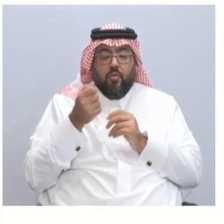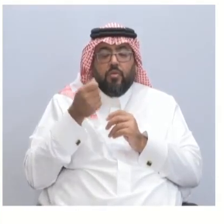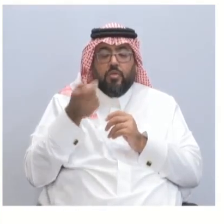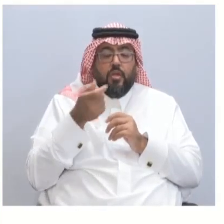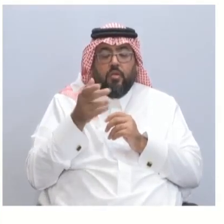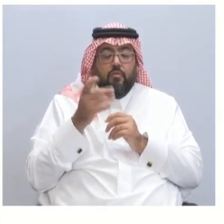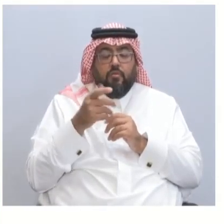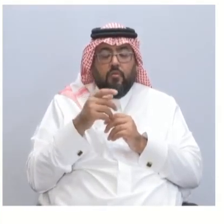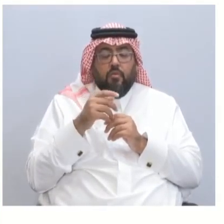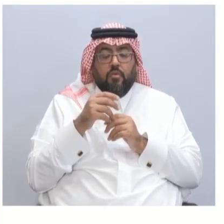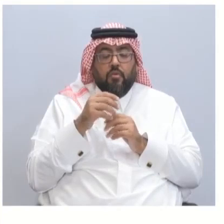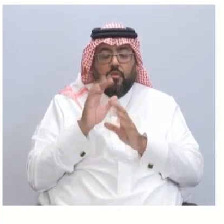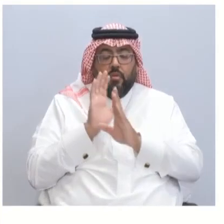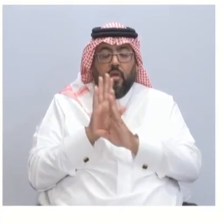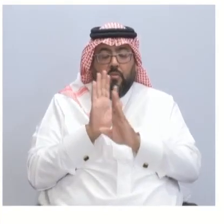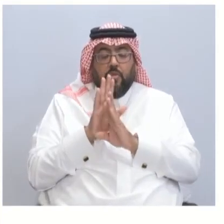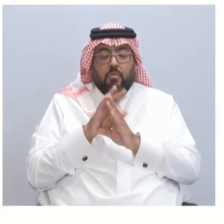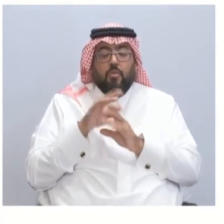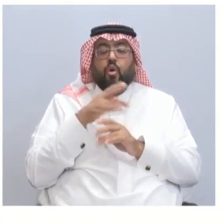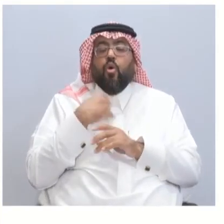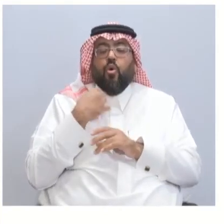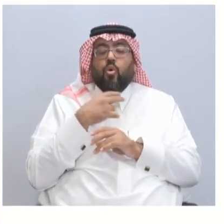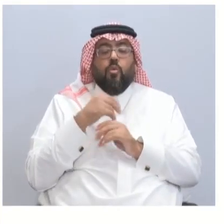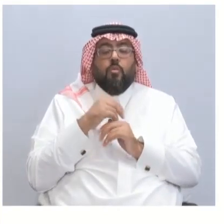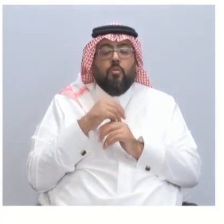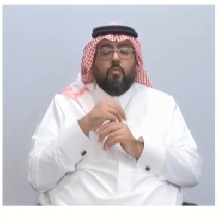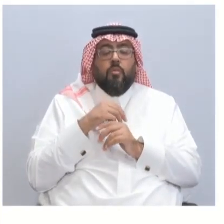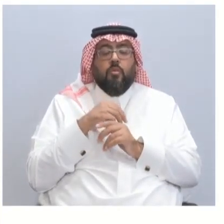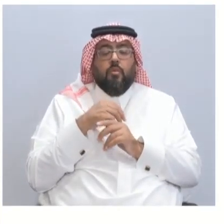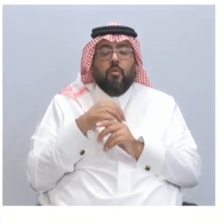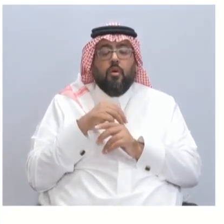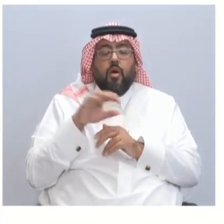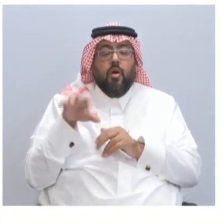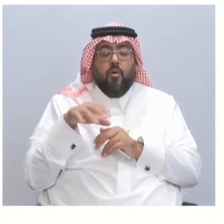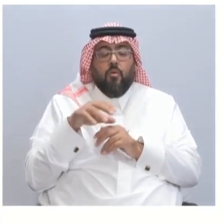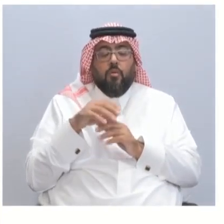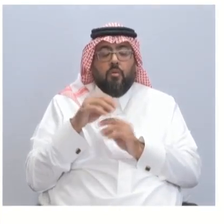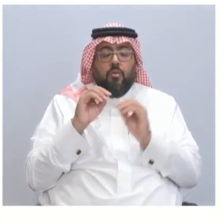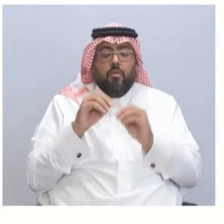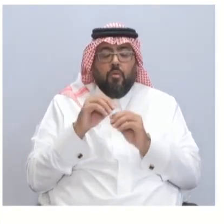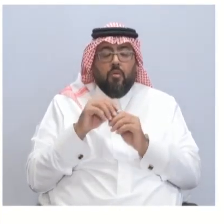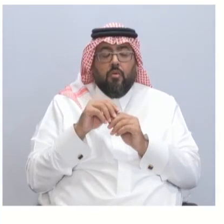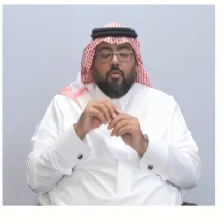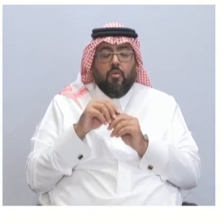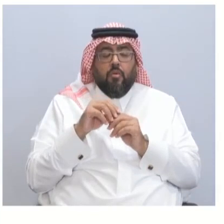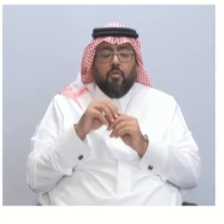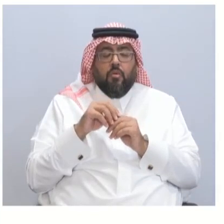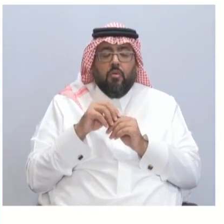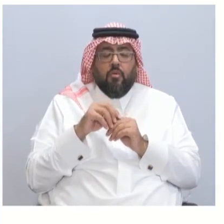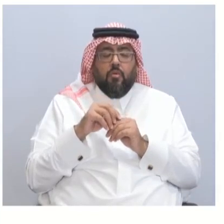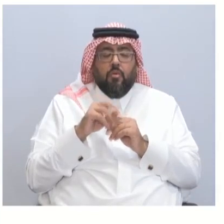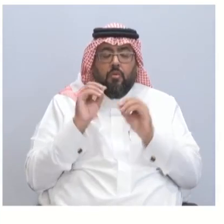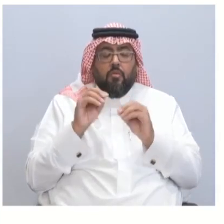كذلك التشجيع الحكومي من العوامل التي ساعد على تطوير الصناعه